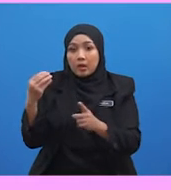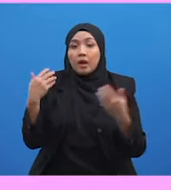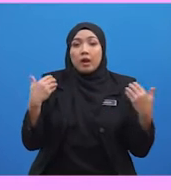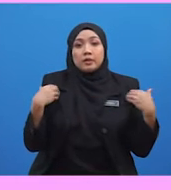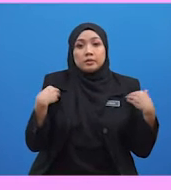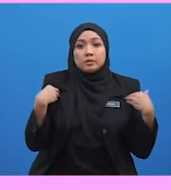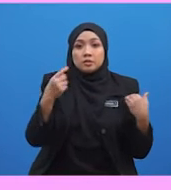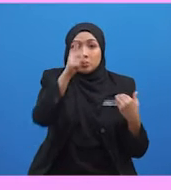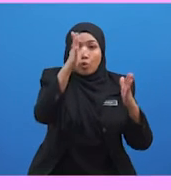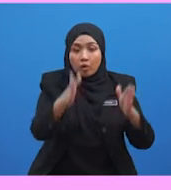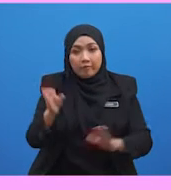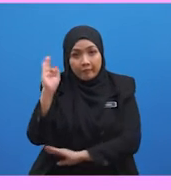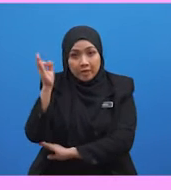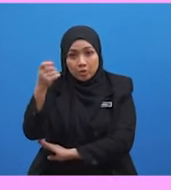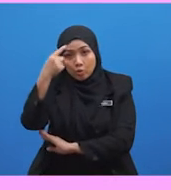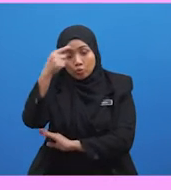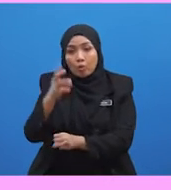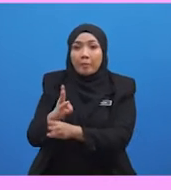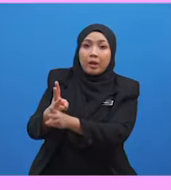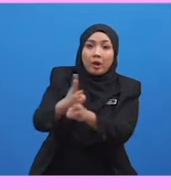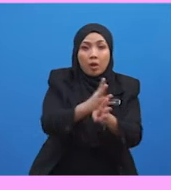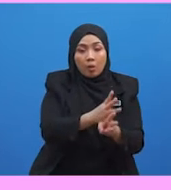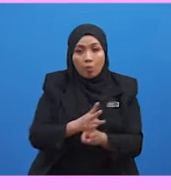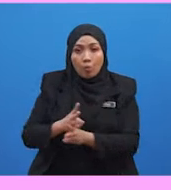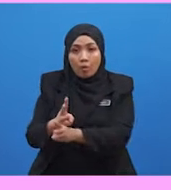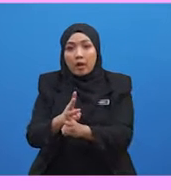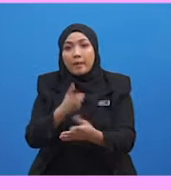untuk mengawal perbincangan.